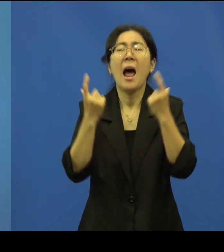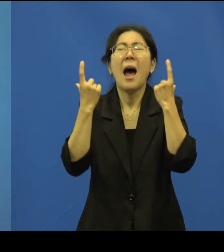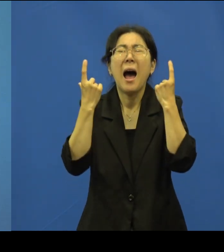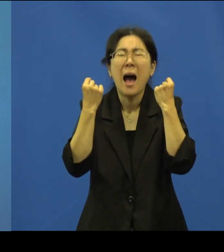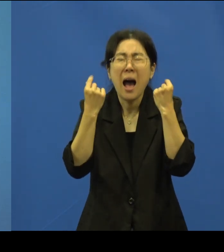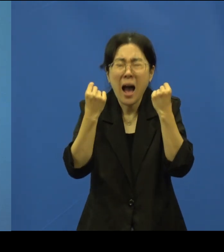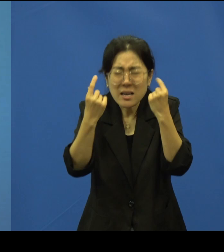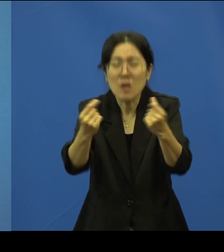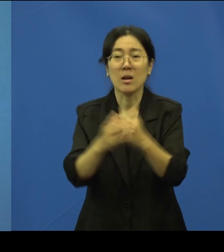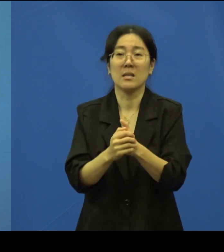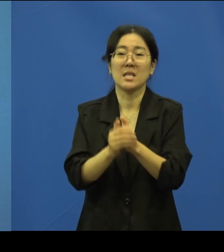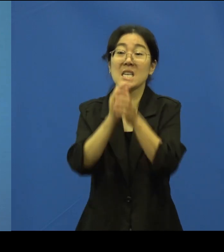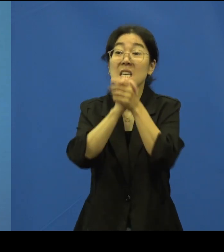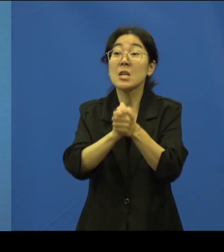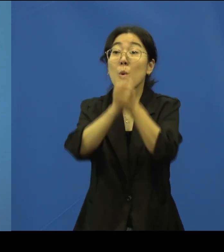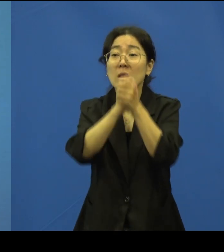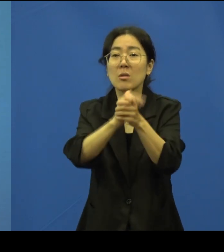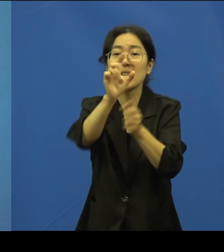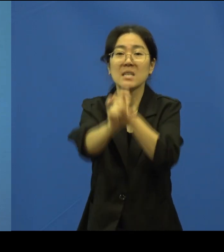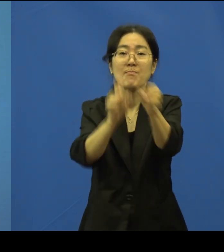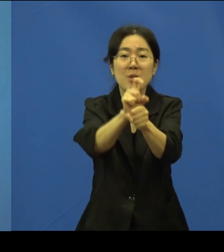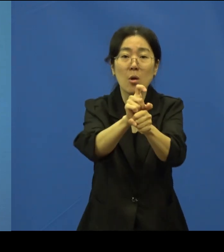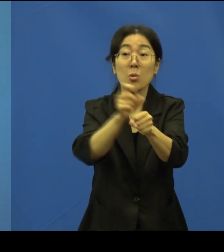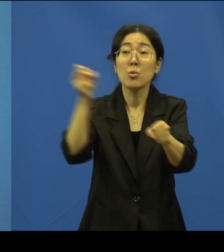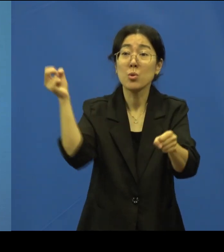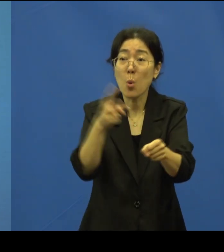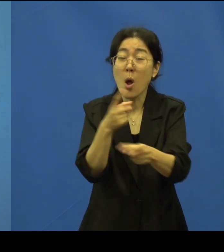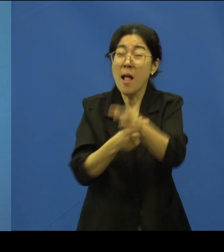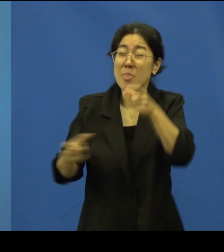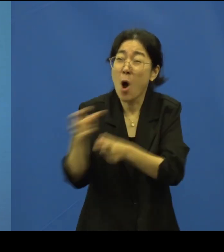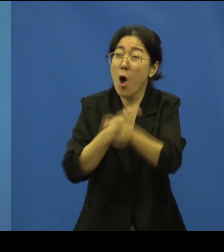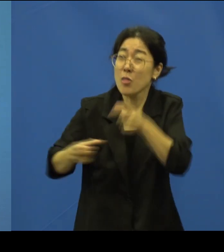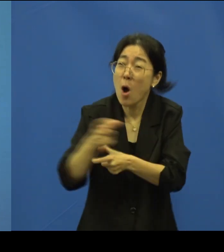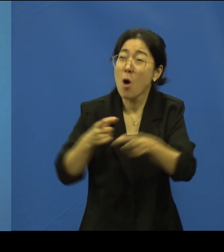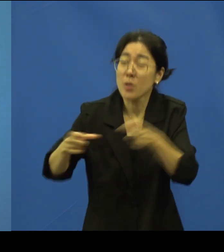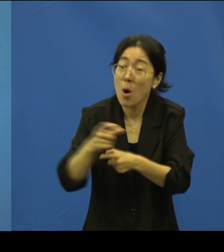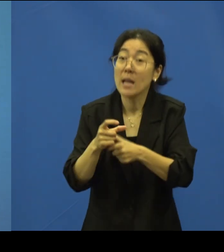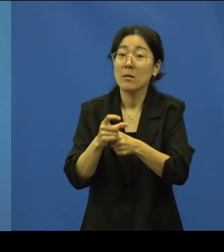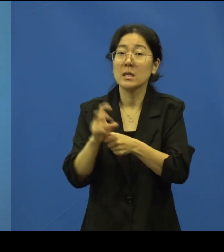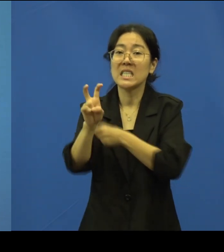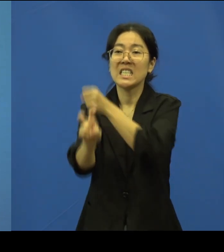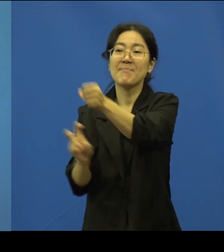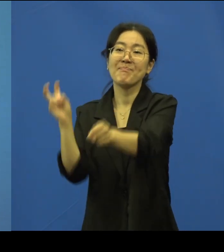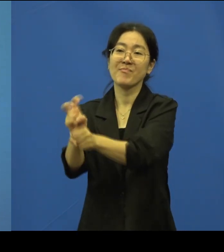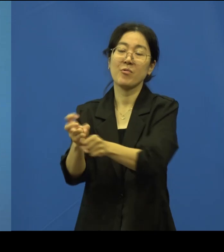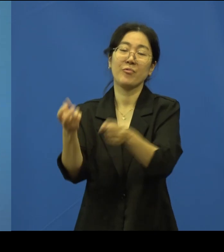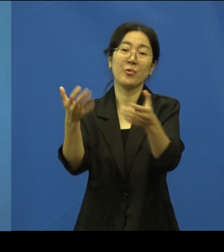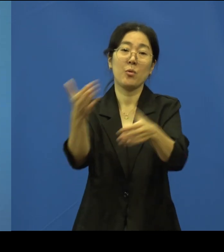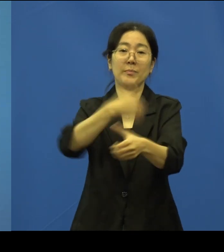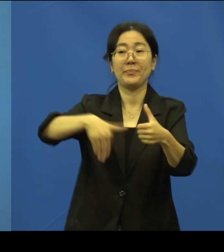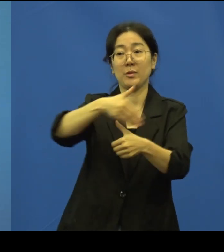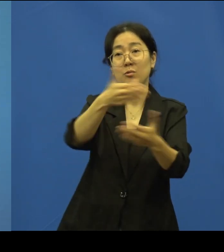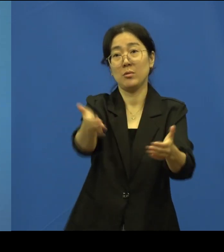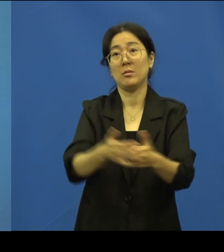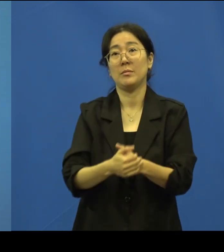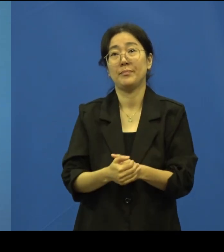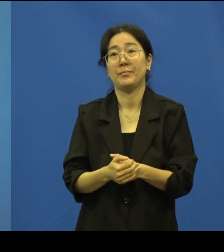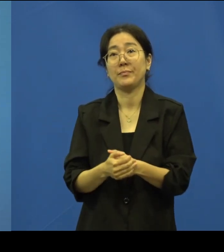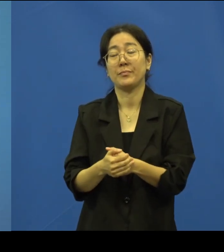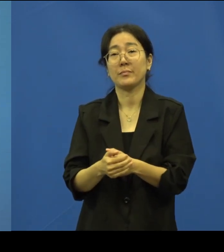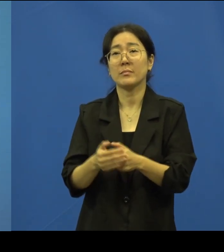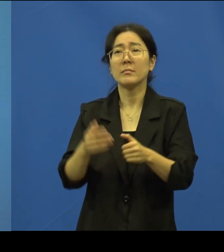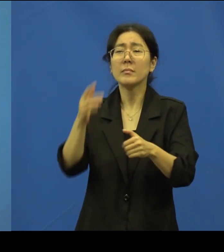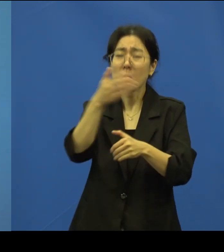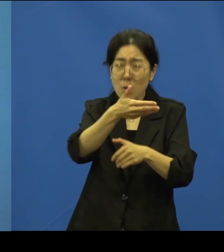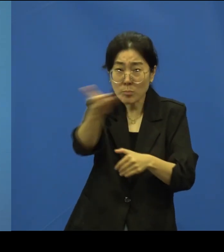믿습니다. 우리가 고난과 어려움이 있을 때에 새벽을 깨우고 하나님께 부르짖으면 하나님이 문제 해결해 주시고 건강 주시고